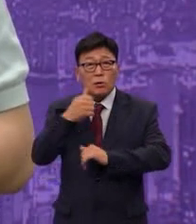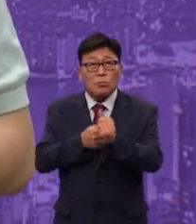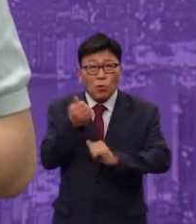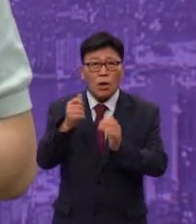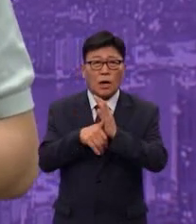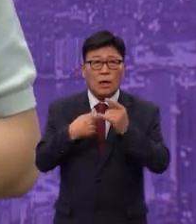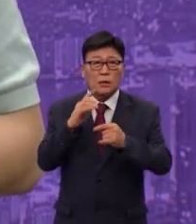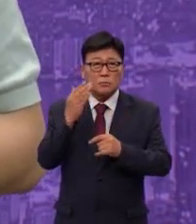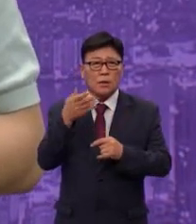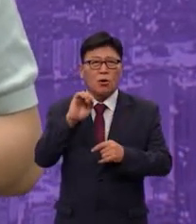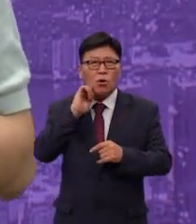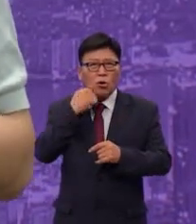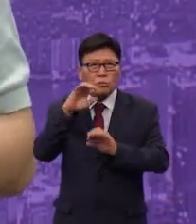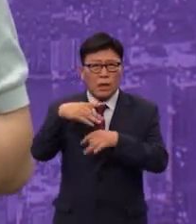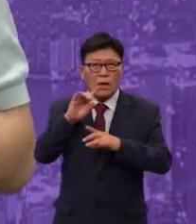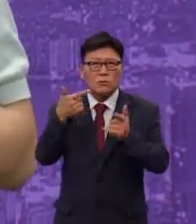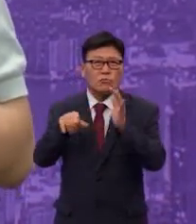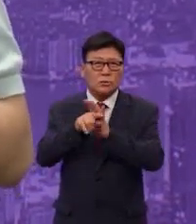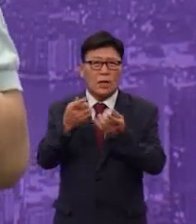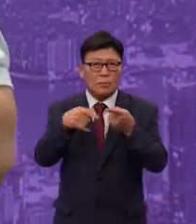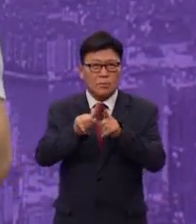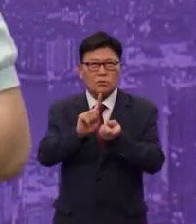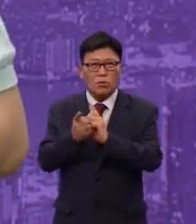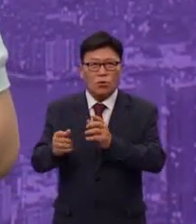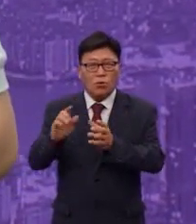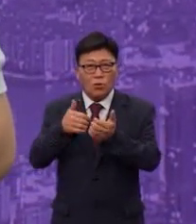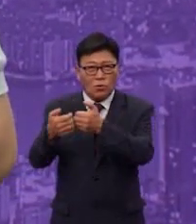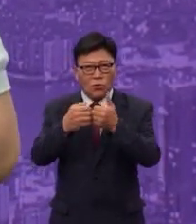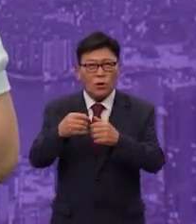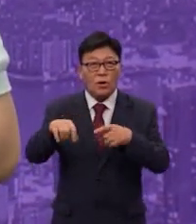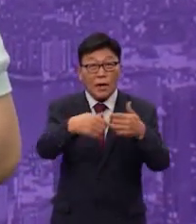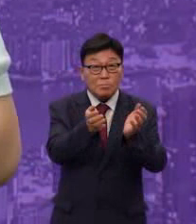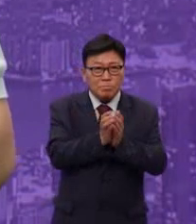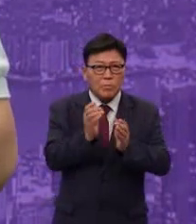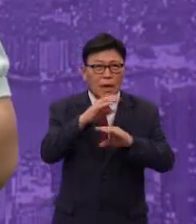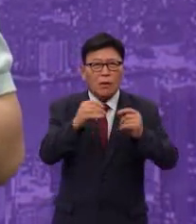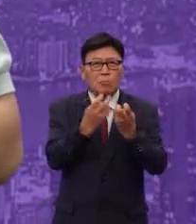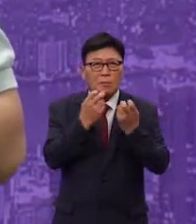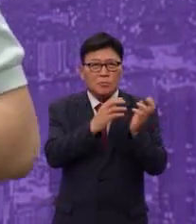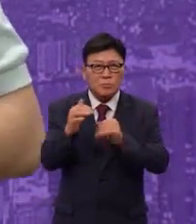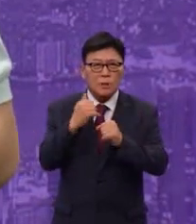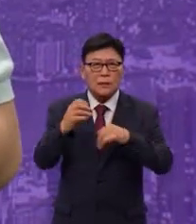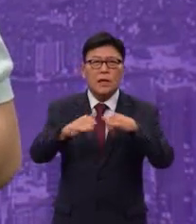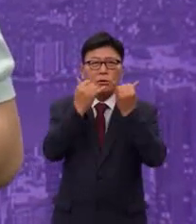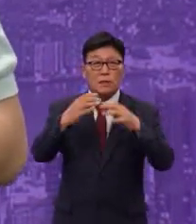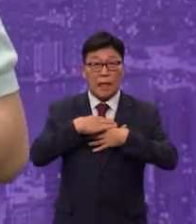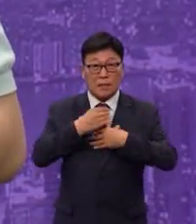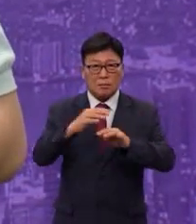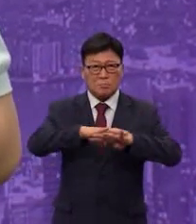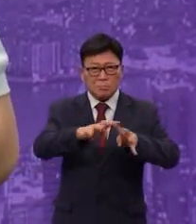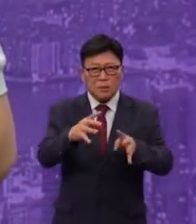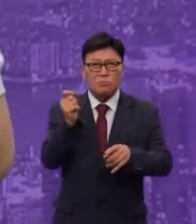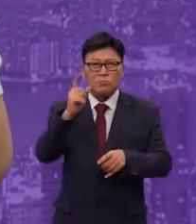어려움에 처하지 않도록 우리가 함께 논의하고 공동의 대책을 마련을 해서 사회적 안전망을 좀 탄탄하게 만드는 게